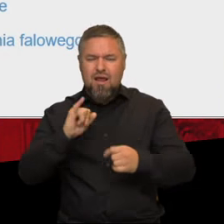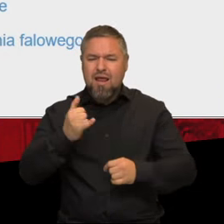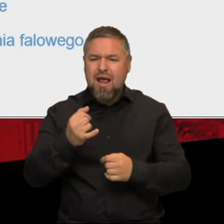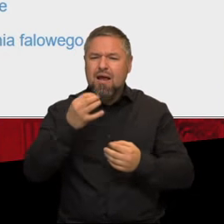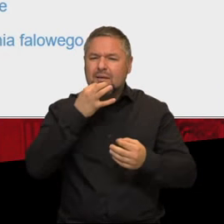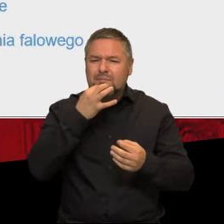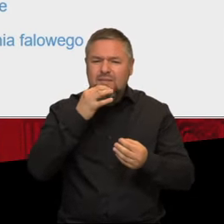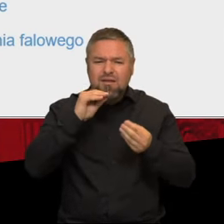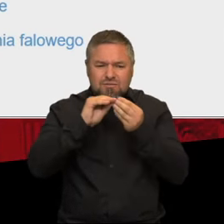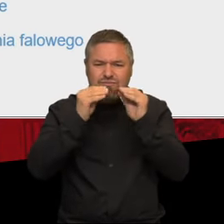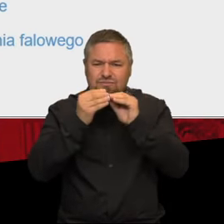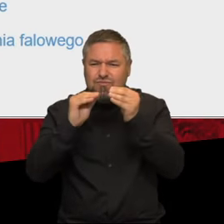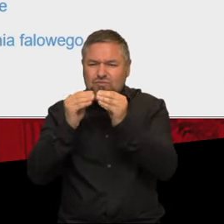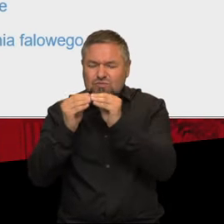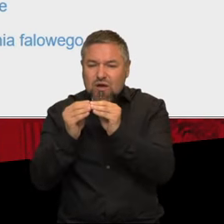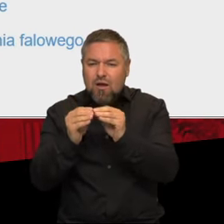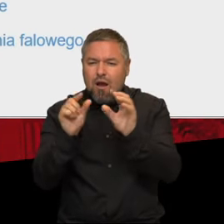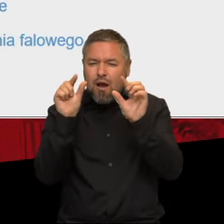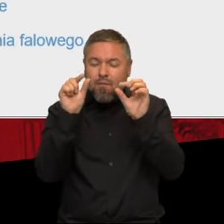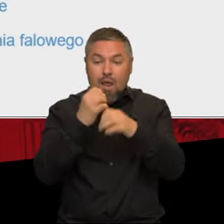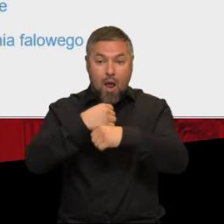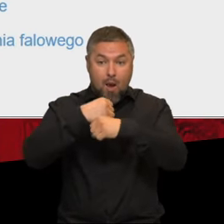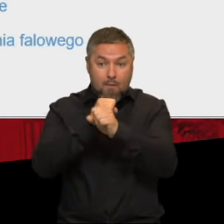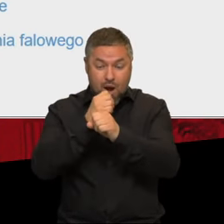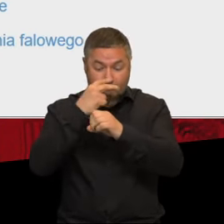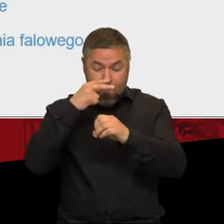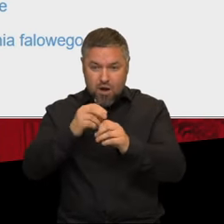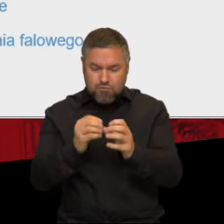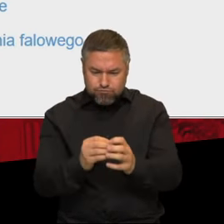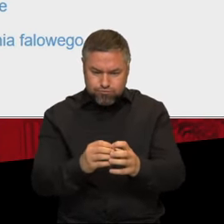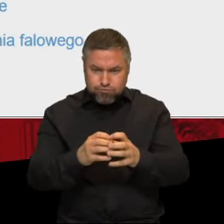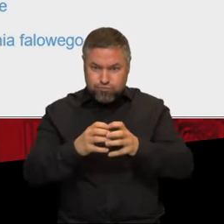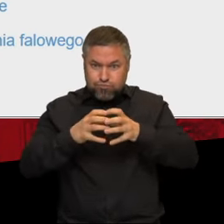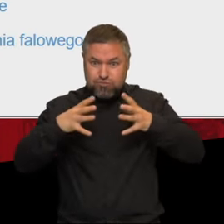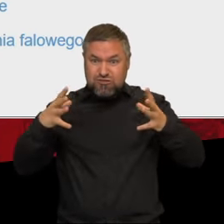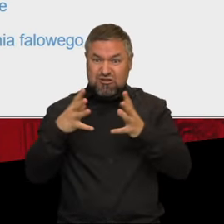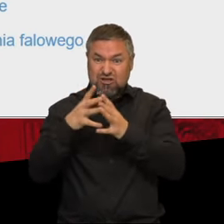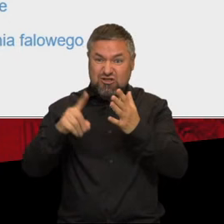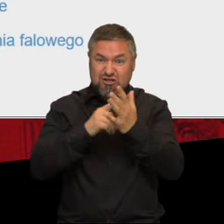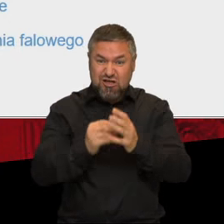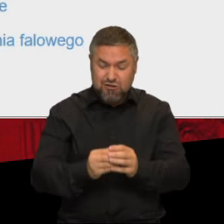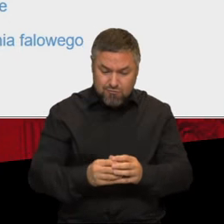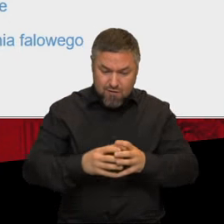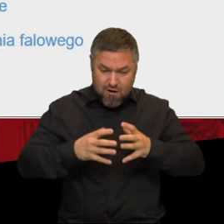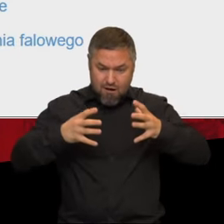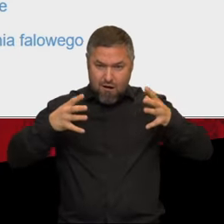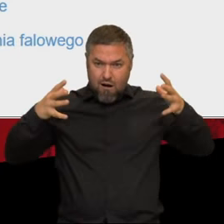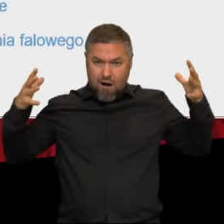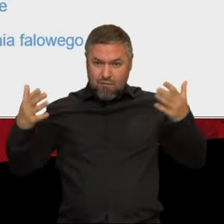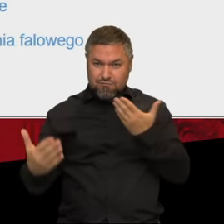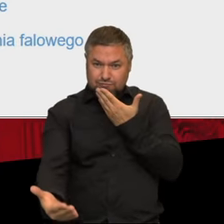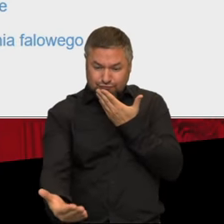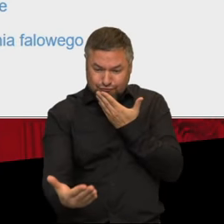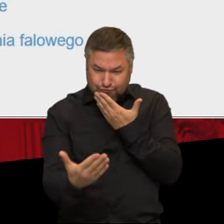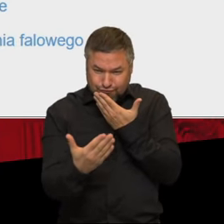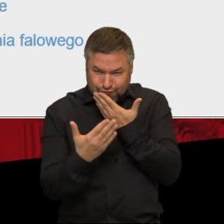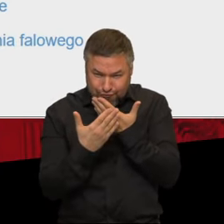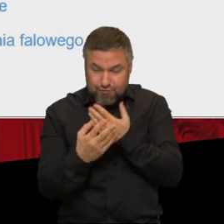mikroskładników taki wirus się składa. Patrząc przez mikroskop elektronowy, powiększając dziesięciokrotnie powiększenie, zobaczymy,